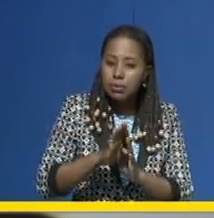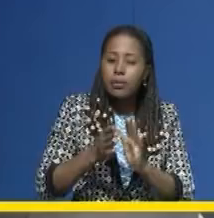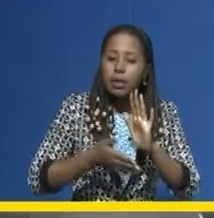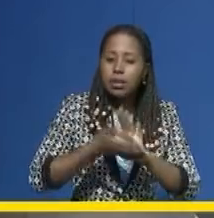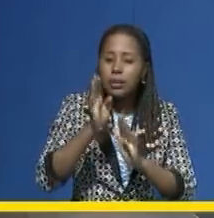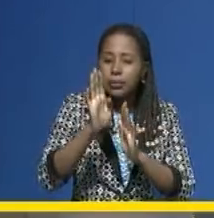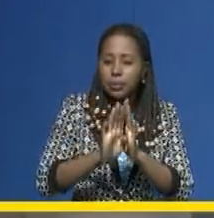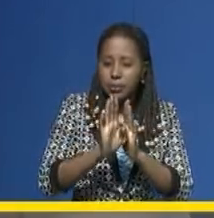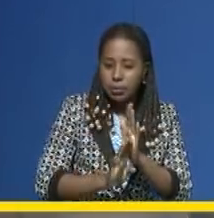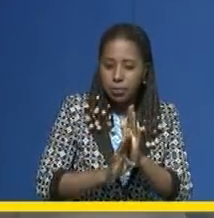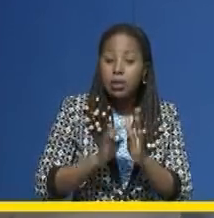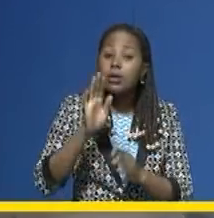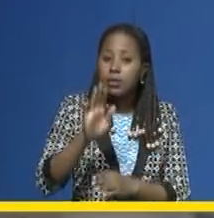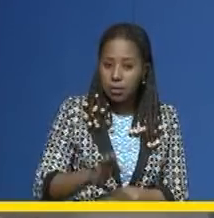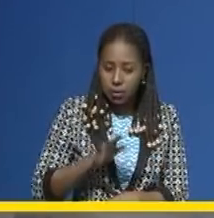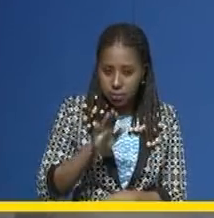itashuka taratibu.